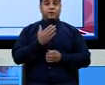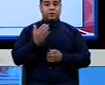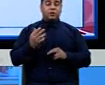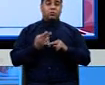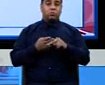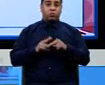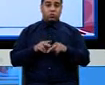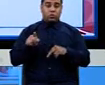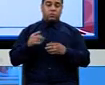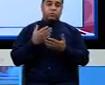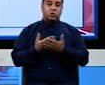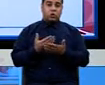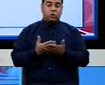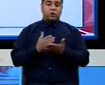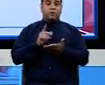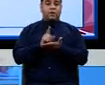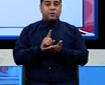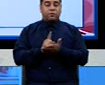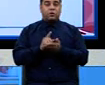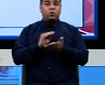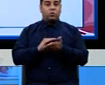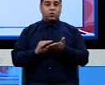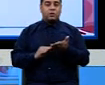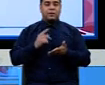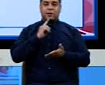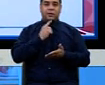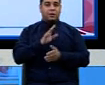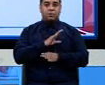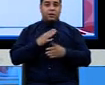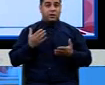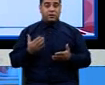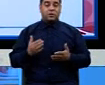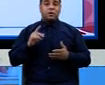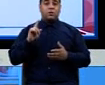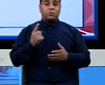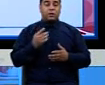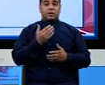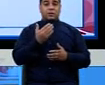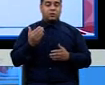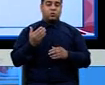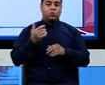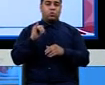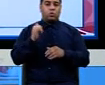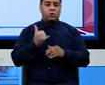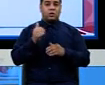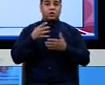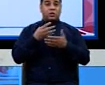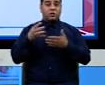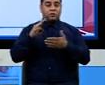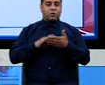Siz bu misollarni yozishda qiynalmagansiz. Chunki siz ko'paytirish jadvalini juda ham yaxshi yodlab